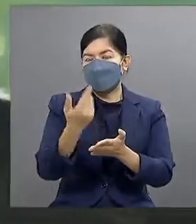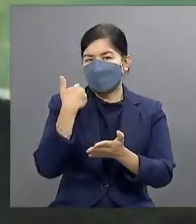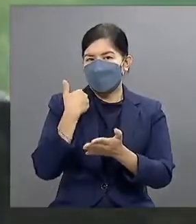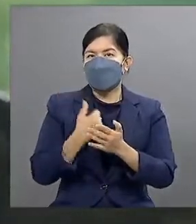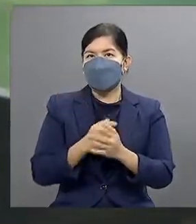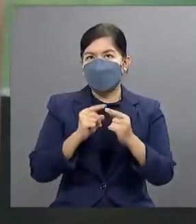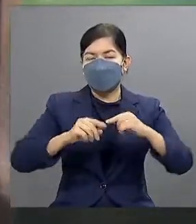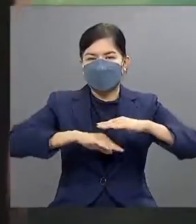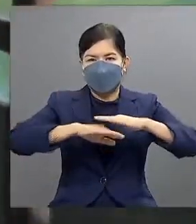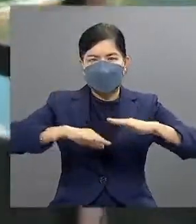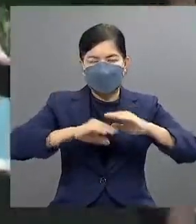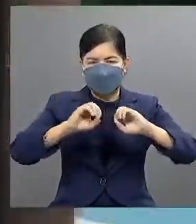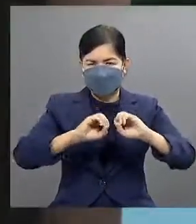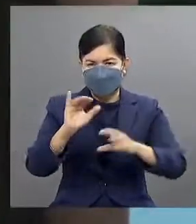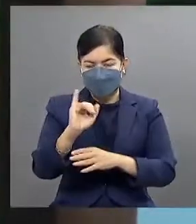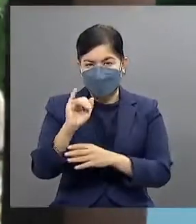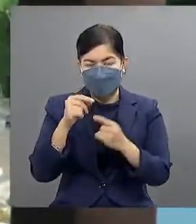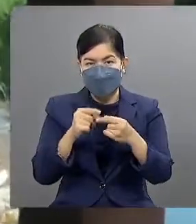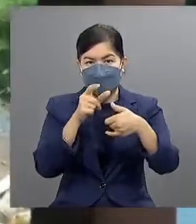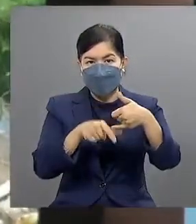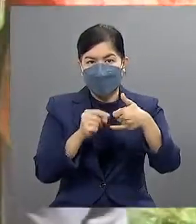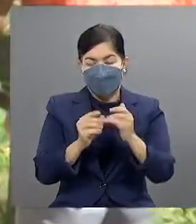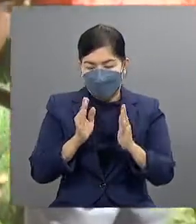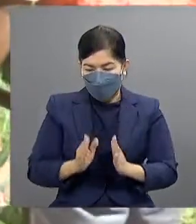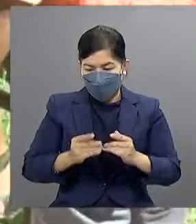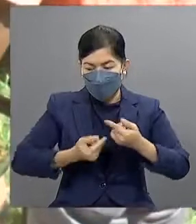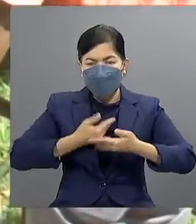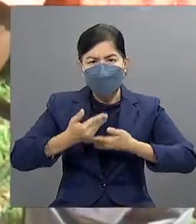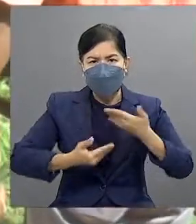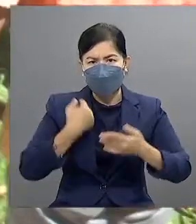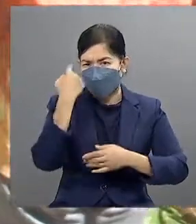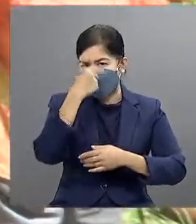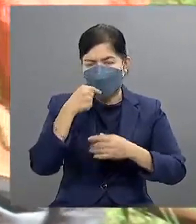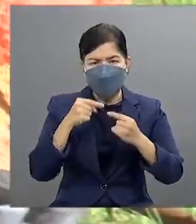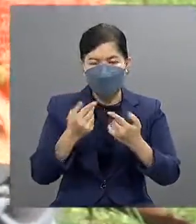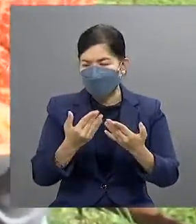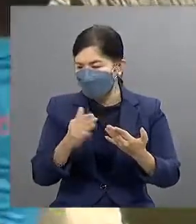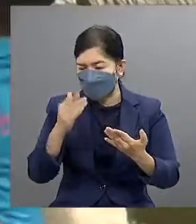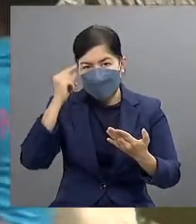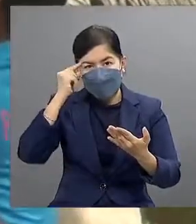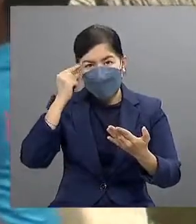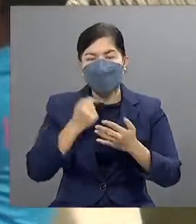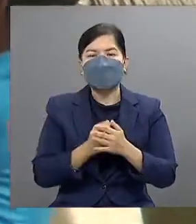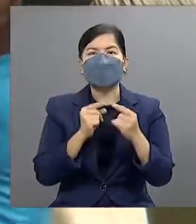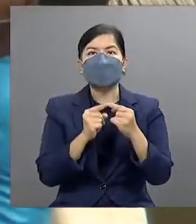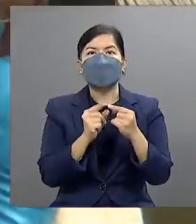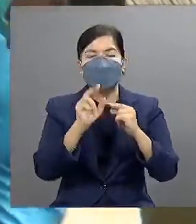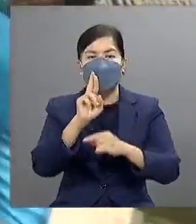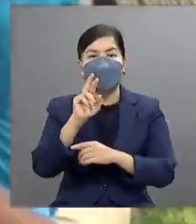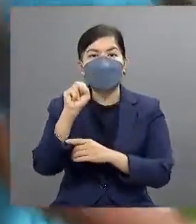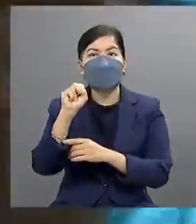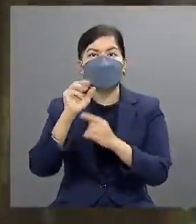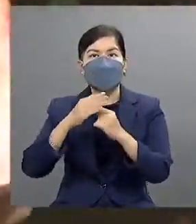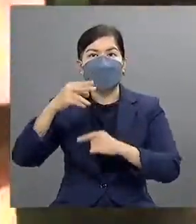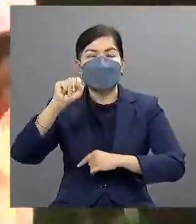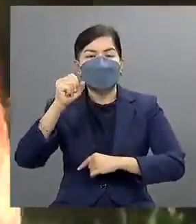นื่องจากติดต่อผู้นำช้างไปขายไม่ได้รหัสไมโครชิปหลังหูช้างจึงเป็นกุญแจสำคัญในคดีนี้ซึ่งพบ